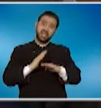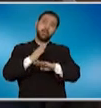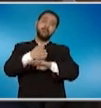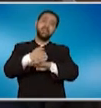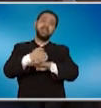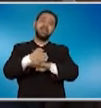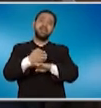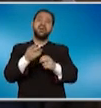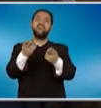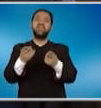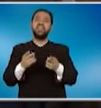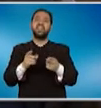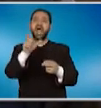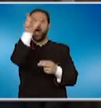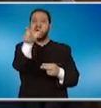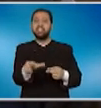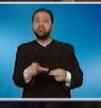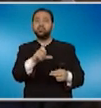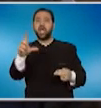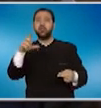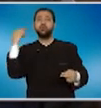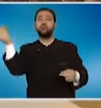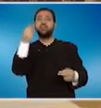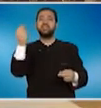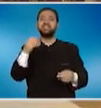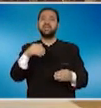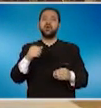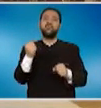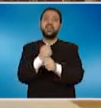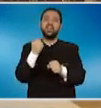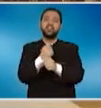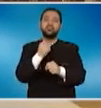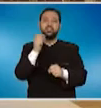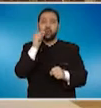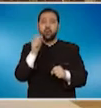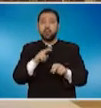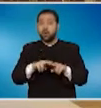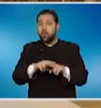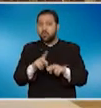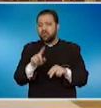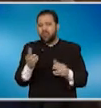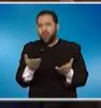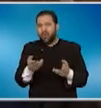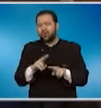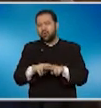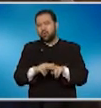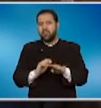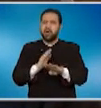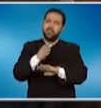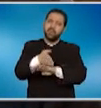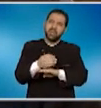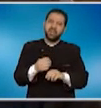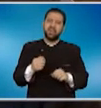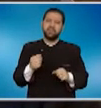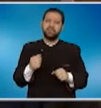prin venirea însuși a lui Dumnezeu în creație. Prin venirea nu oricum, ci